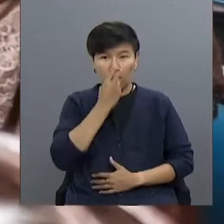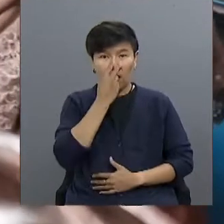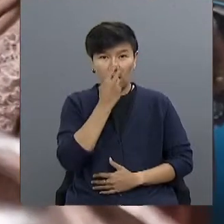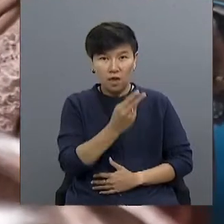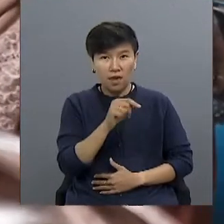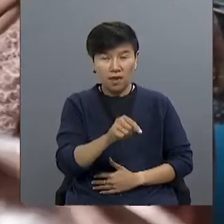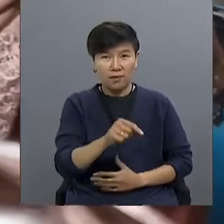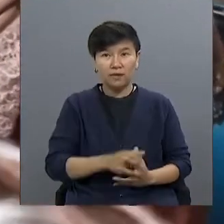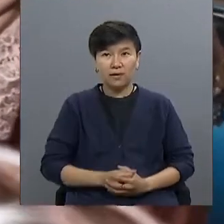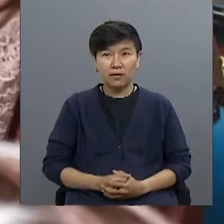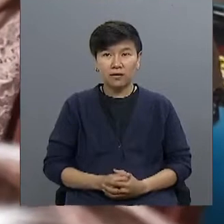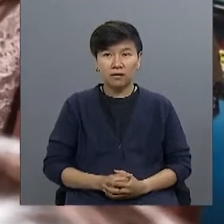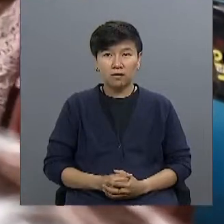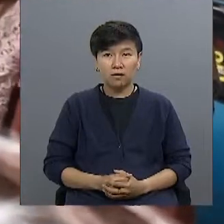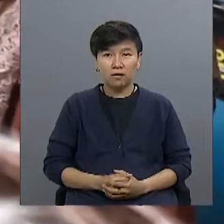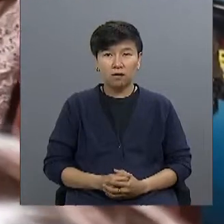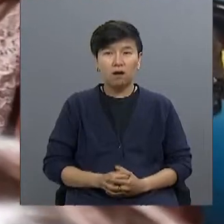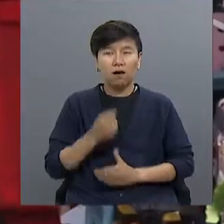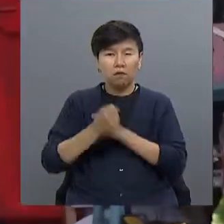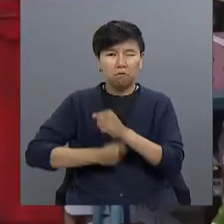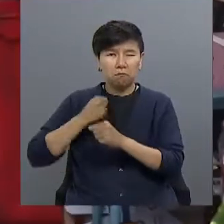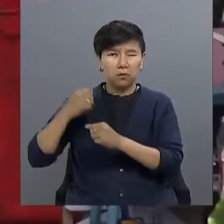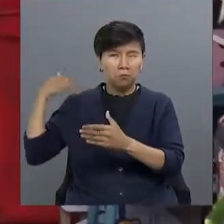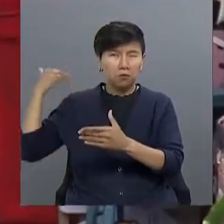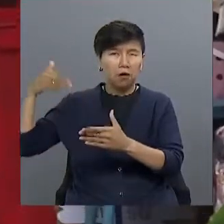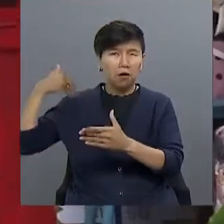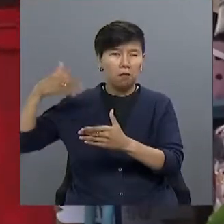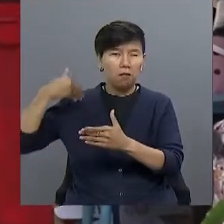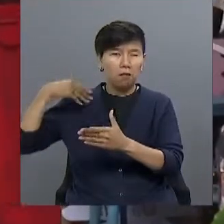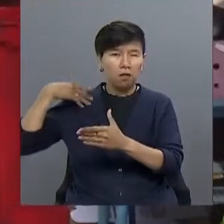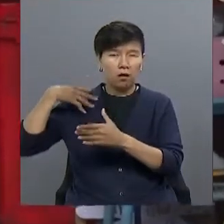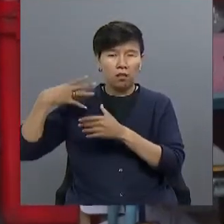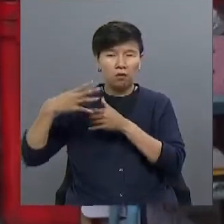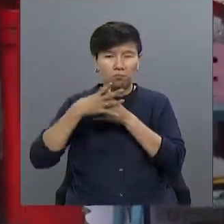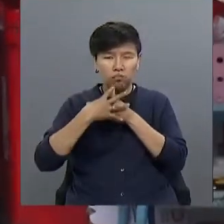รอยู่นี้สืบทอดกันมายาวนานจากรุ่นสู่รุ่น